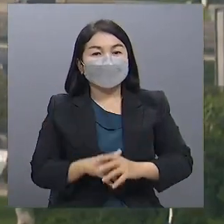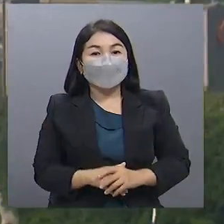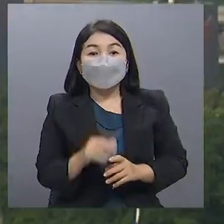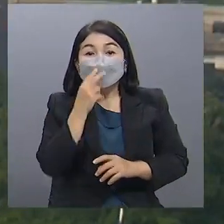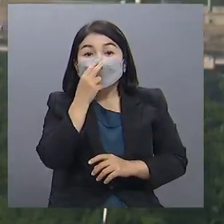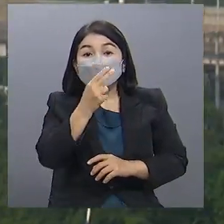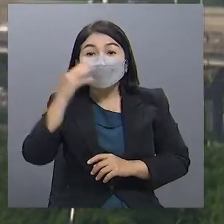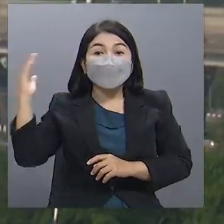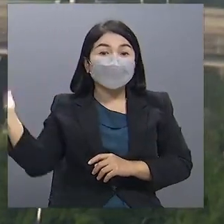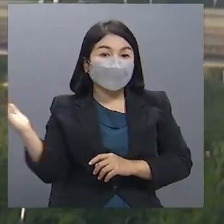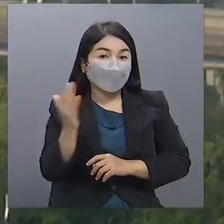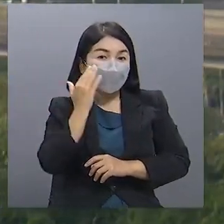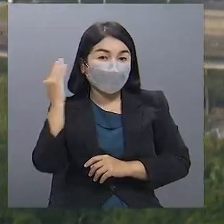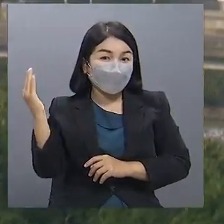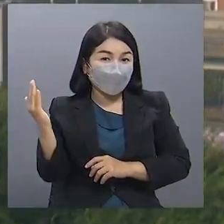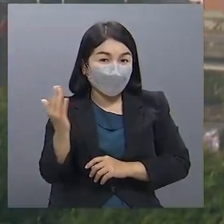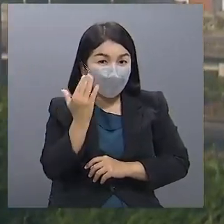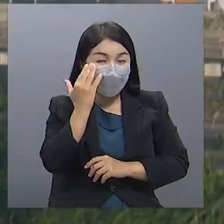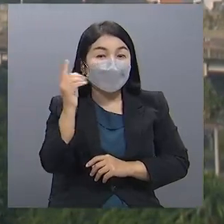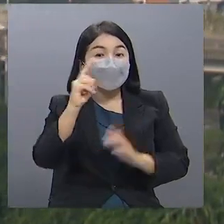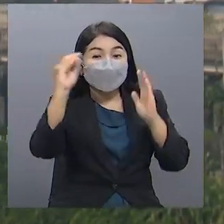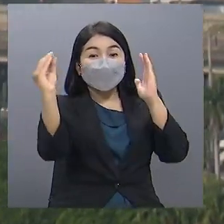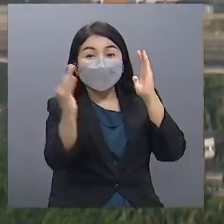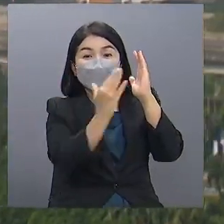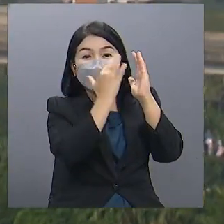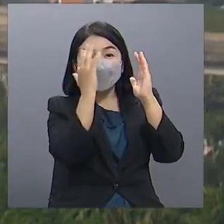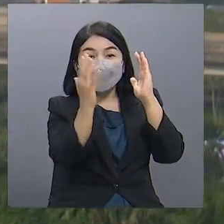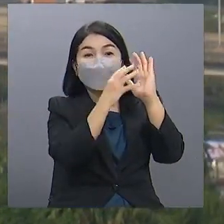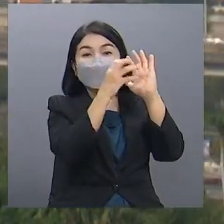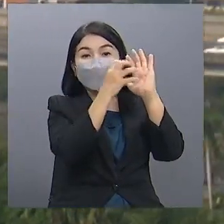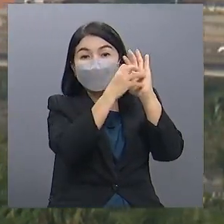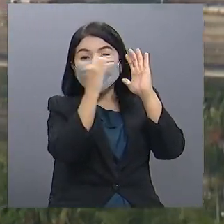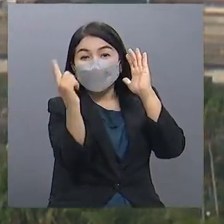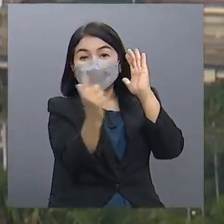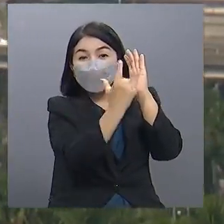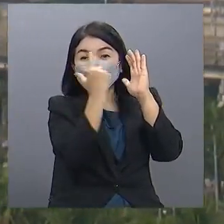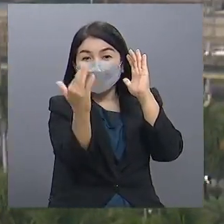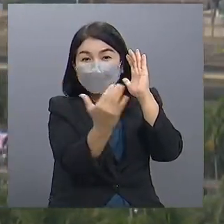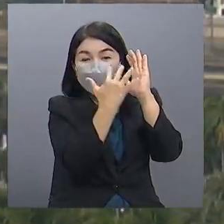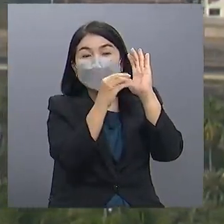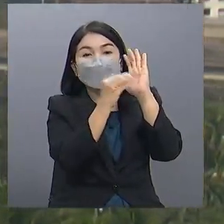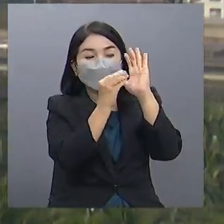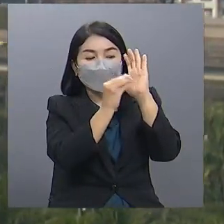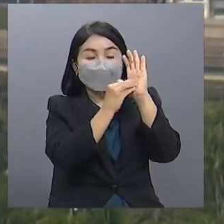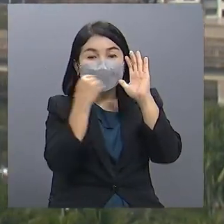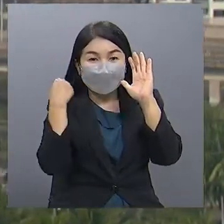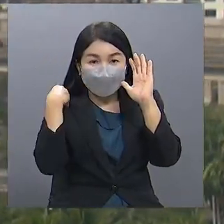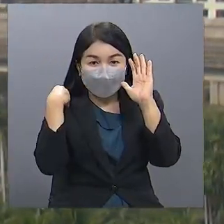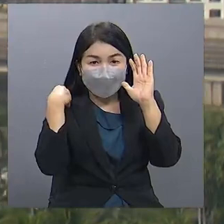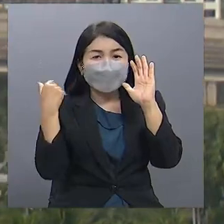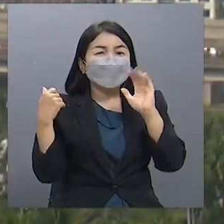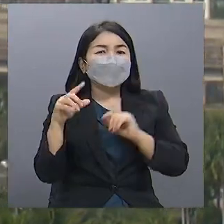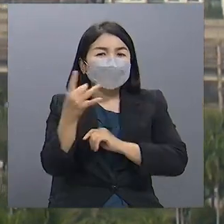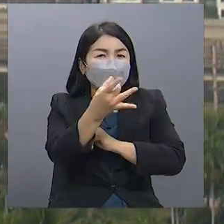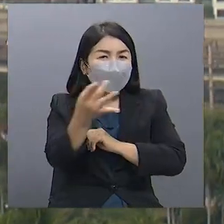มเนี่ยพัดจากพื้นที่ตอนบนลงมาในพื้นที่ภาคกลางค่ะรวมถึงกรุงเทพมหานครด้วยนะคะและมันมีปัจจัยที่สำคัญ